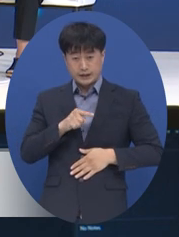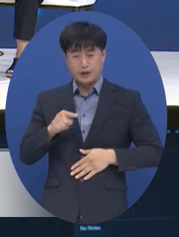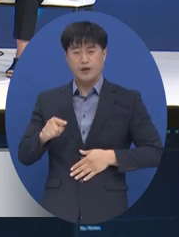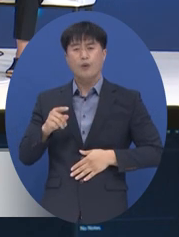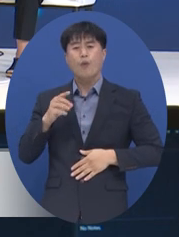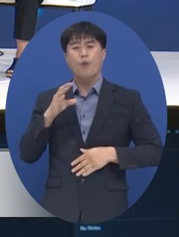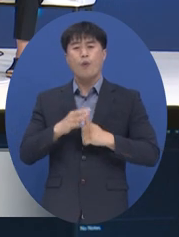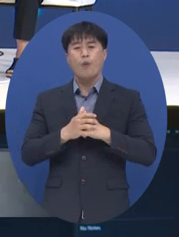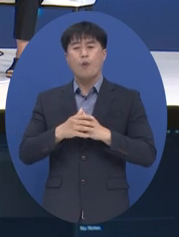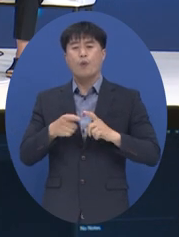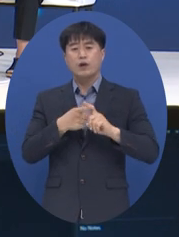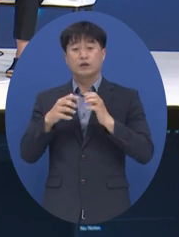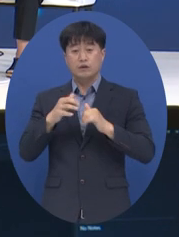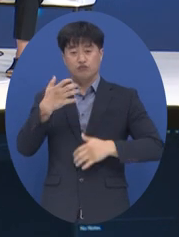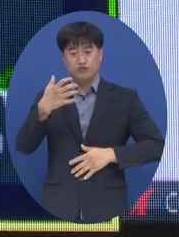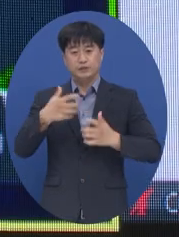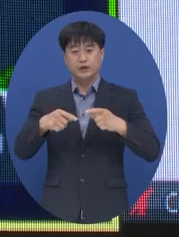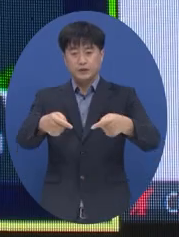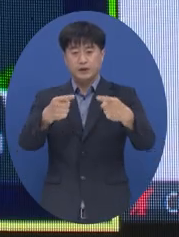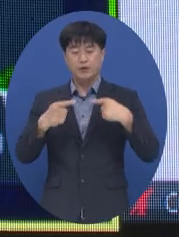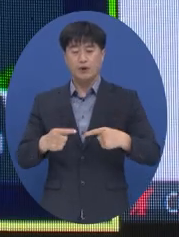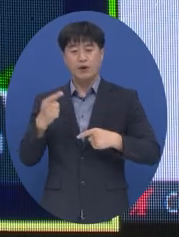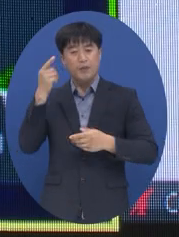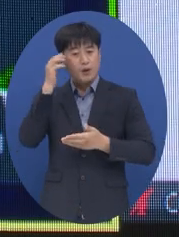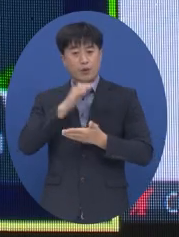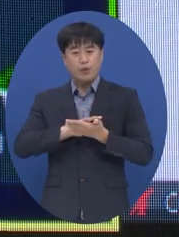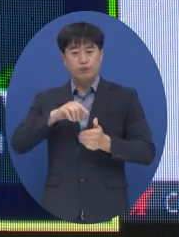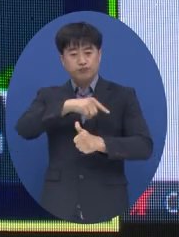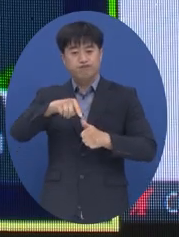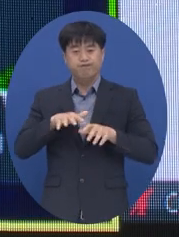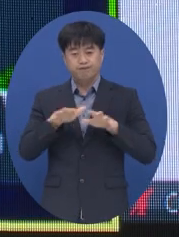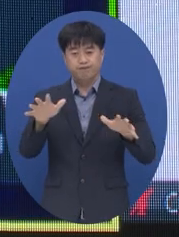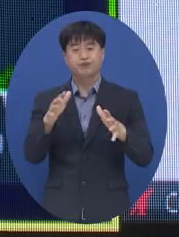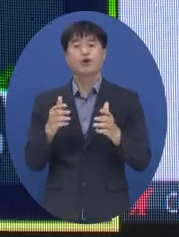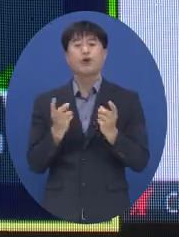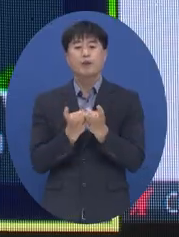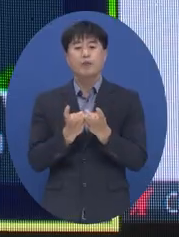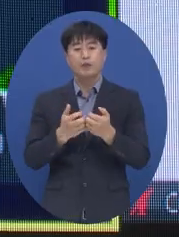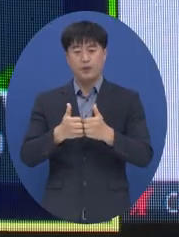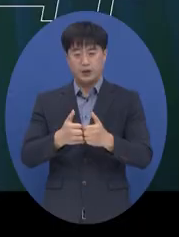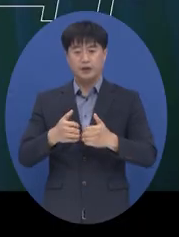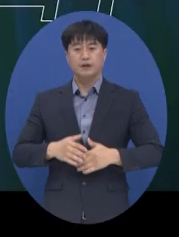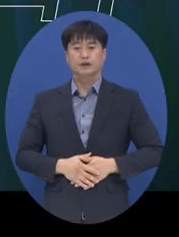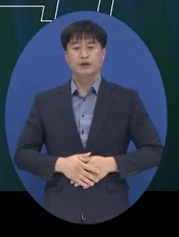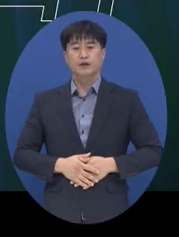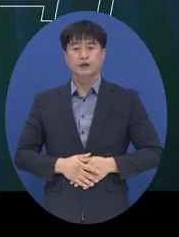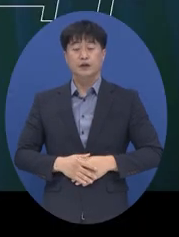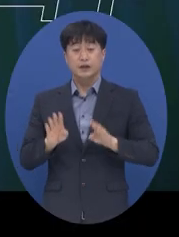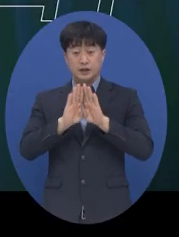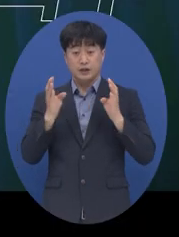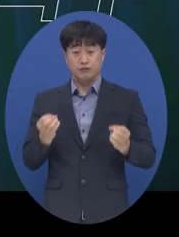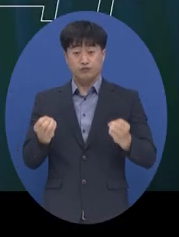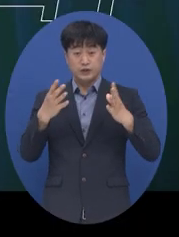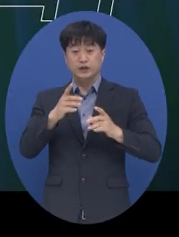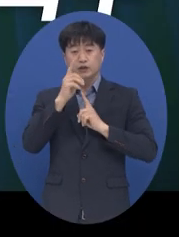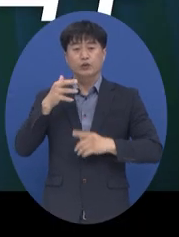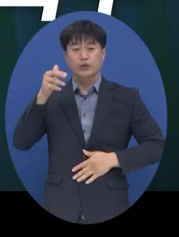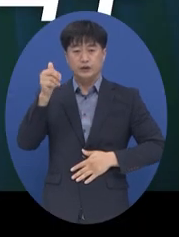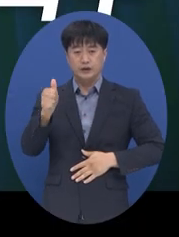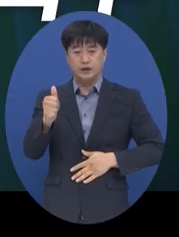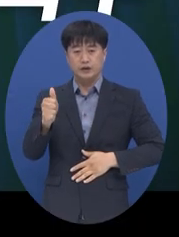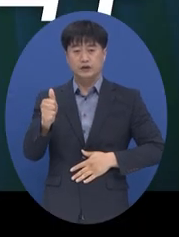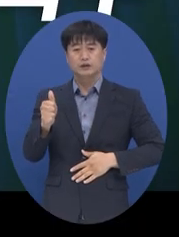패널 90여명이 참석해 한반도 평화 분위기 확산 방안을 논의합니다 개막식에서 이제 명